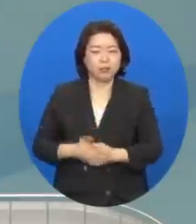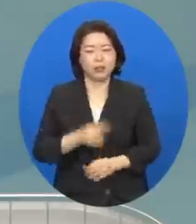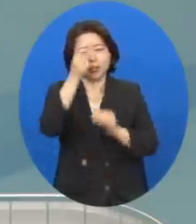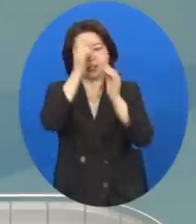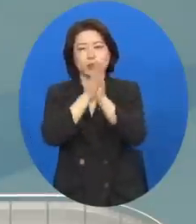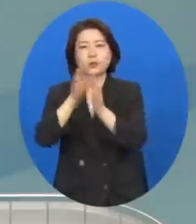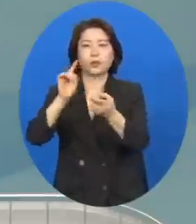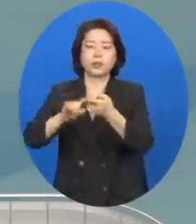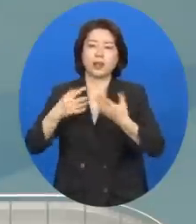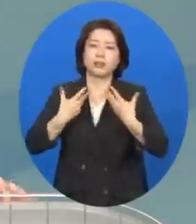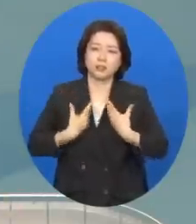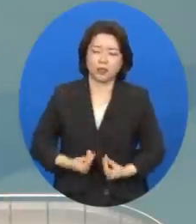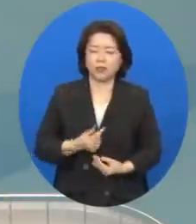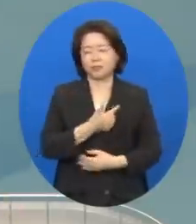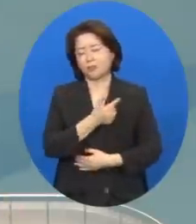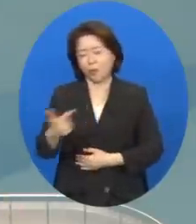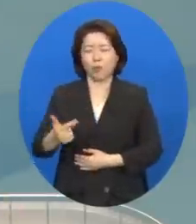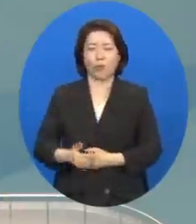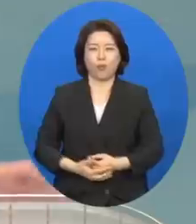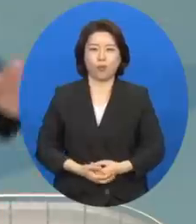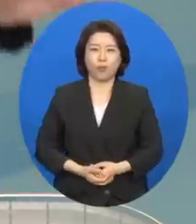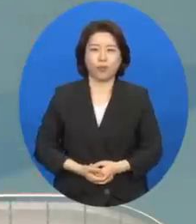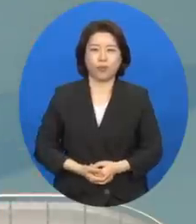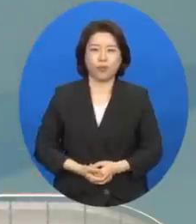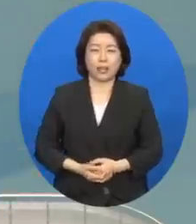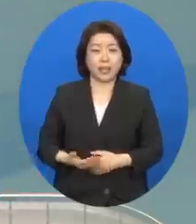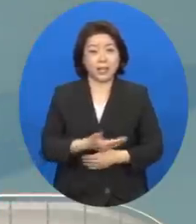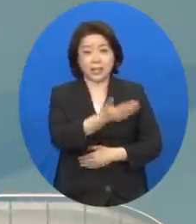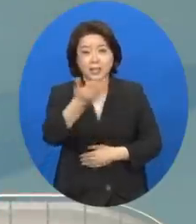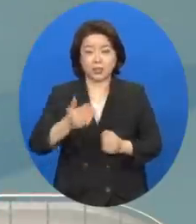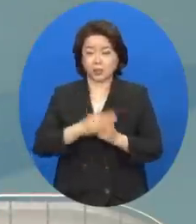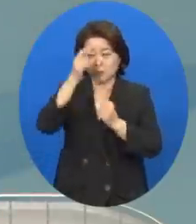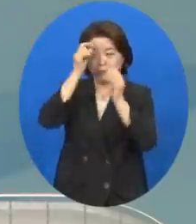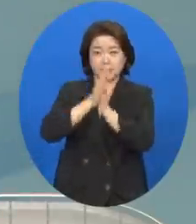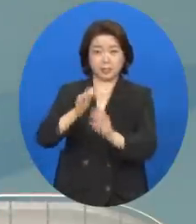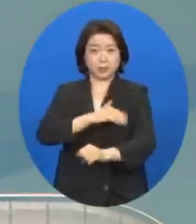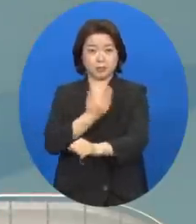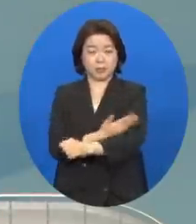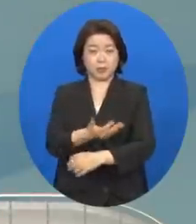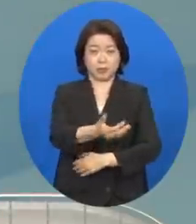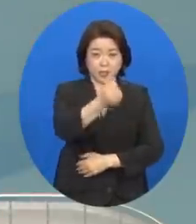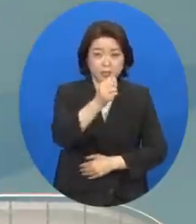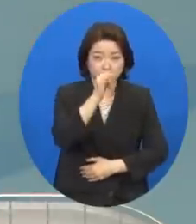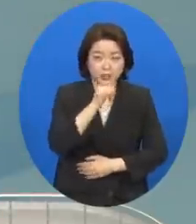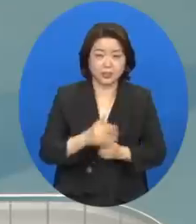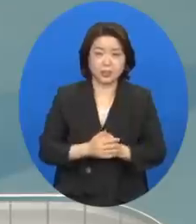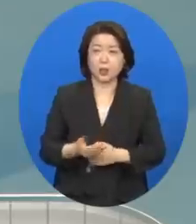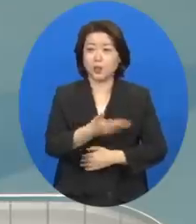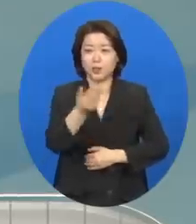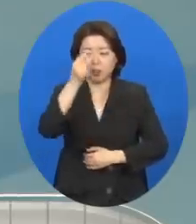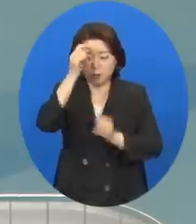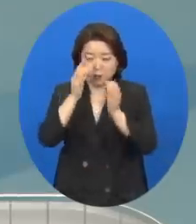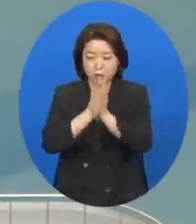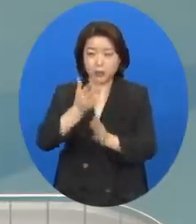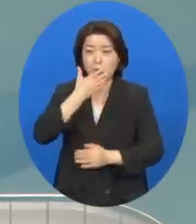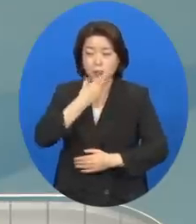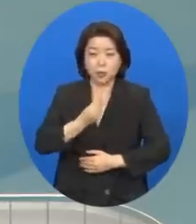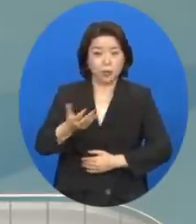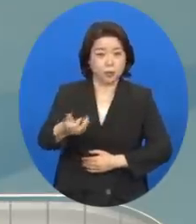대한 좌절이 큰 거예요. 여러분은 기도의 능력을 가지고 있습니까? 여러분은 기도의 복을